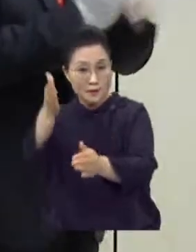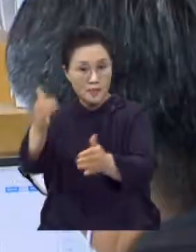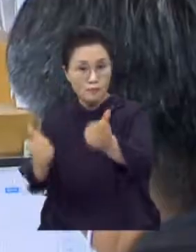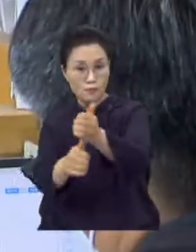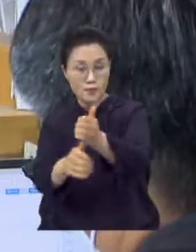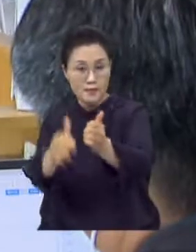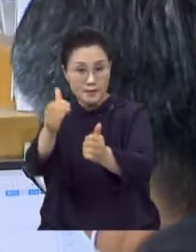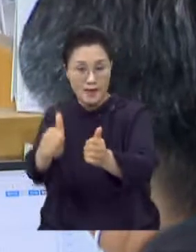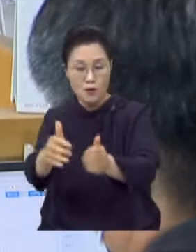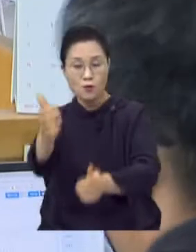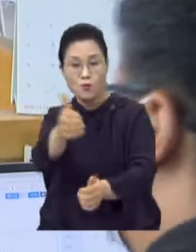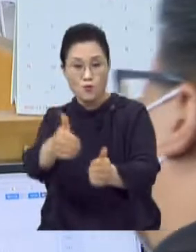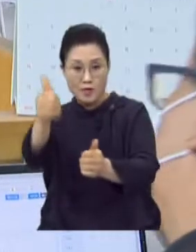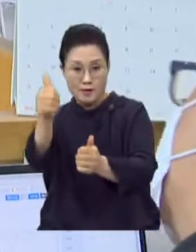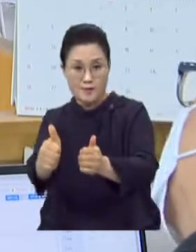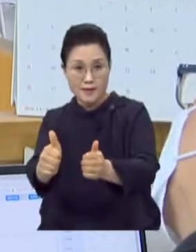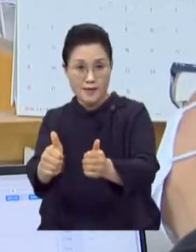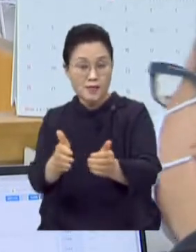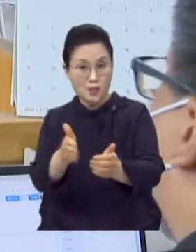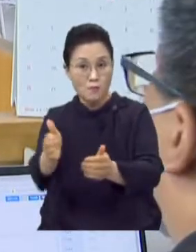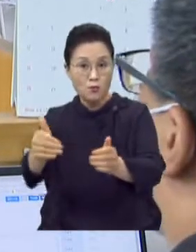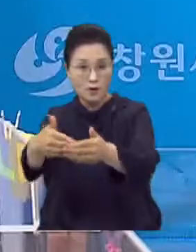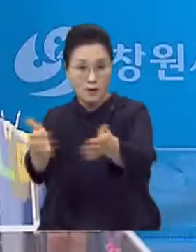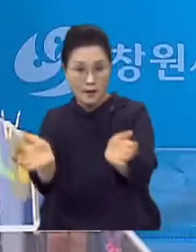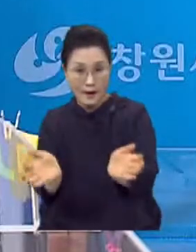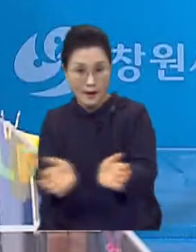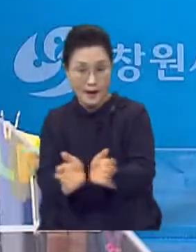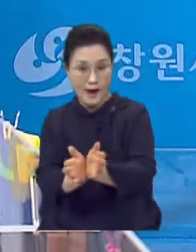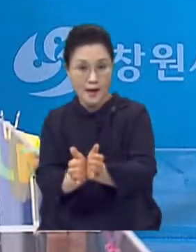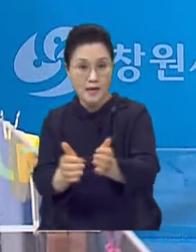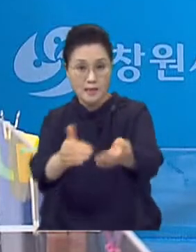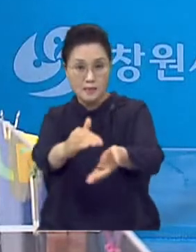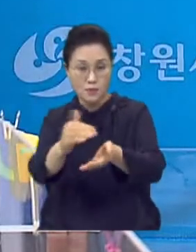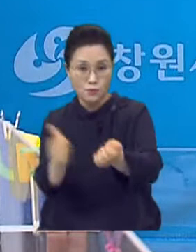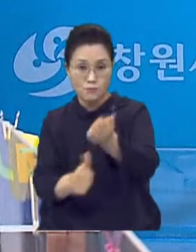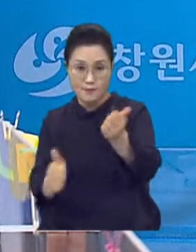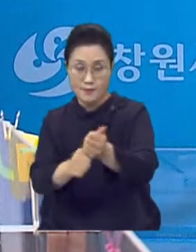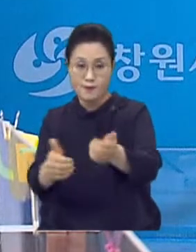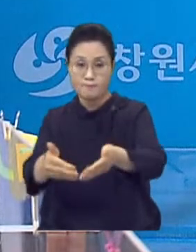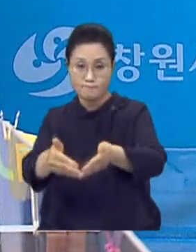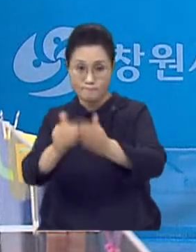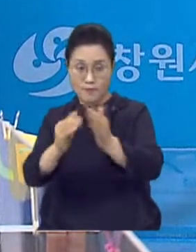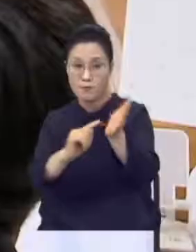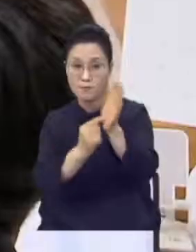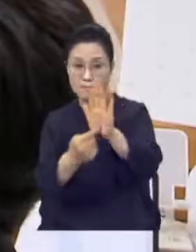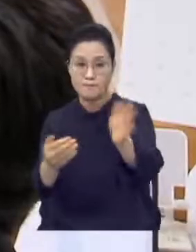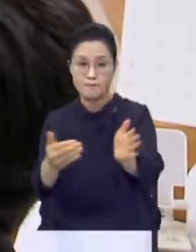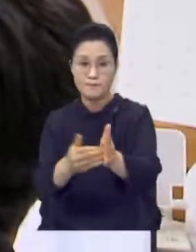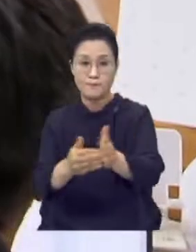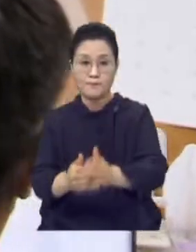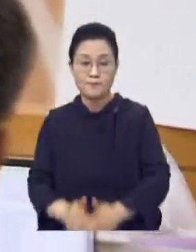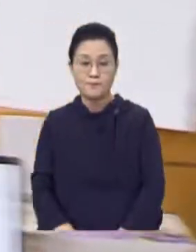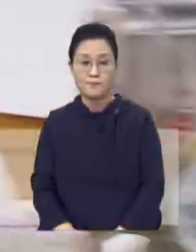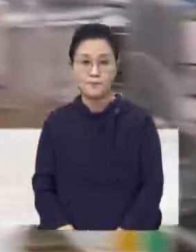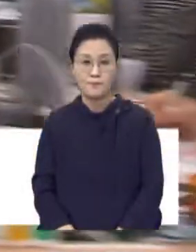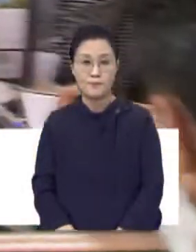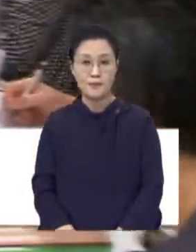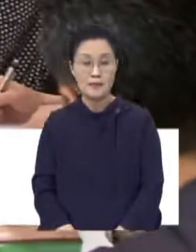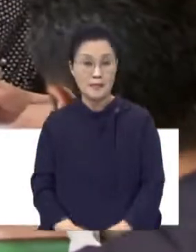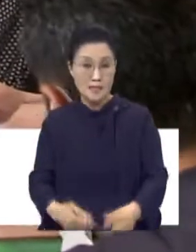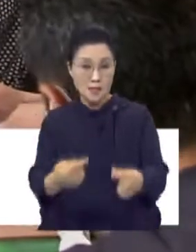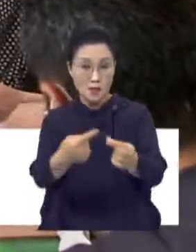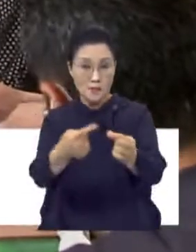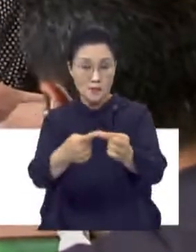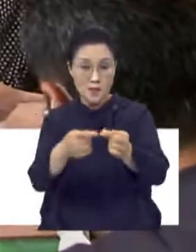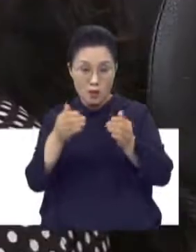제2부시장을 위원장으로 한 전문가 집단의 실무형 인수위원회를 구성했다고 밝혔습니다. 재임하면 첫 번째